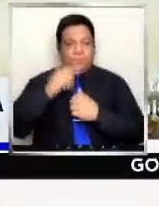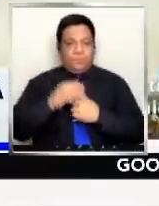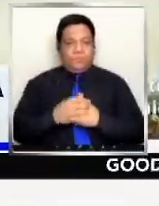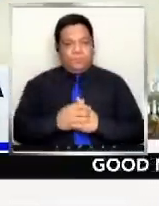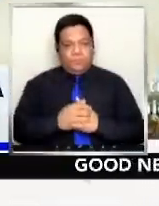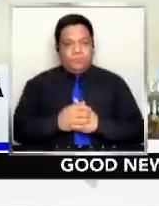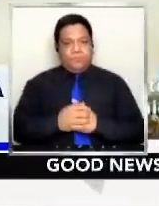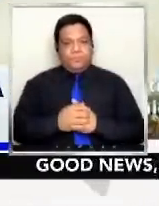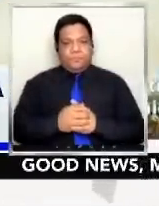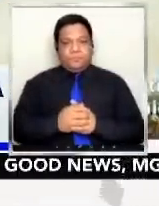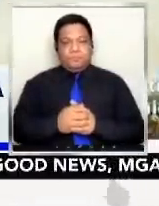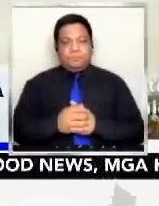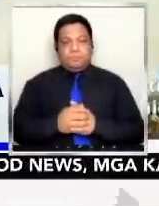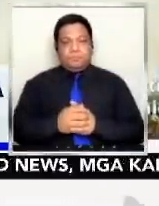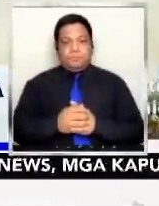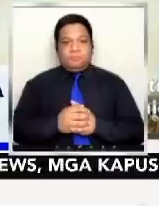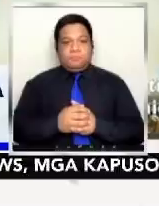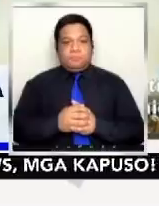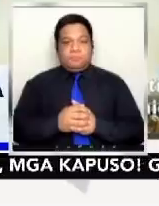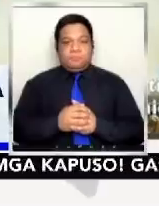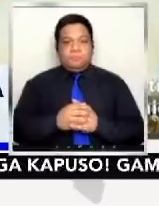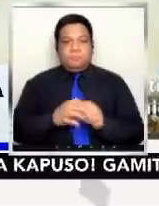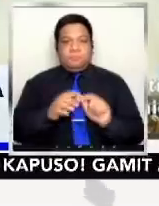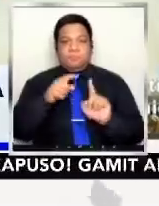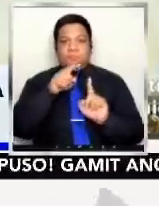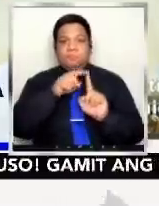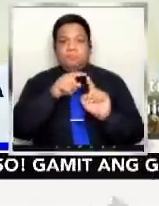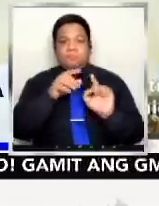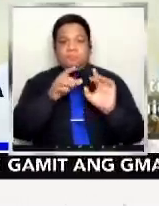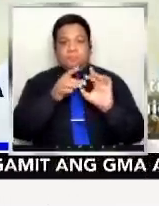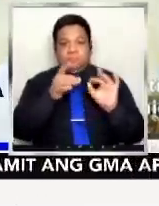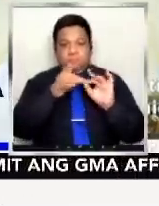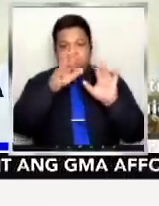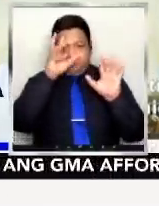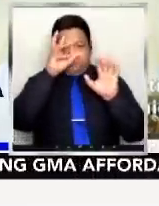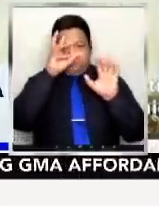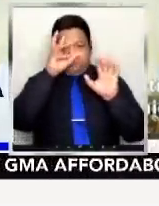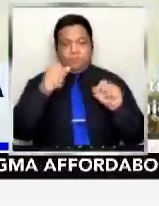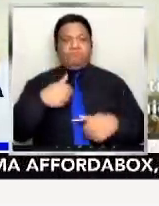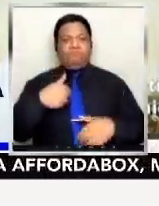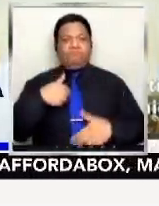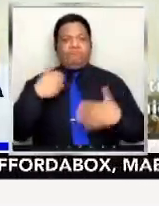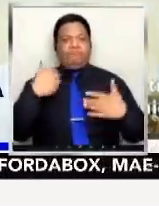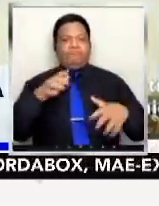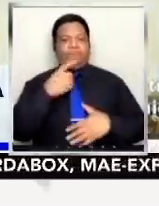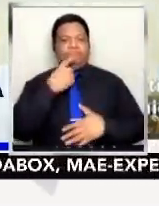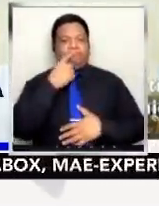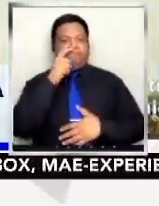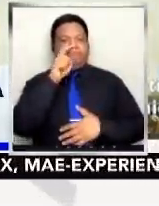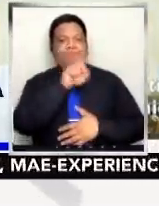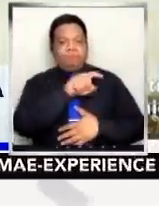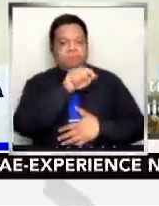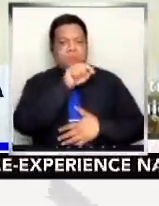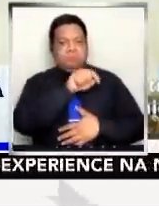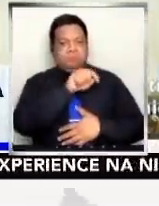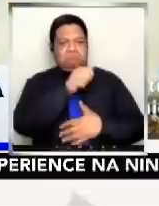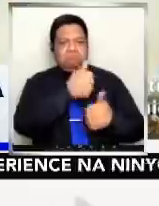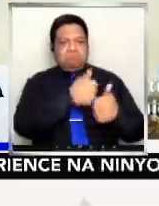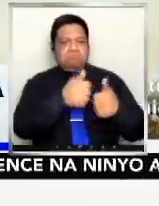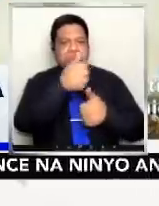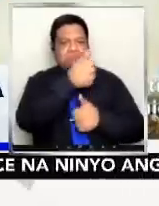I have ordered Secretary Galvez to sign any and all documents that would